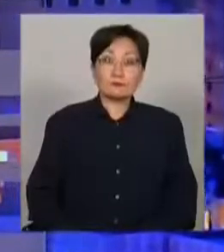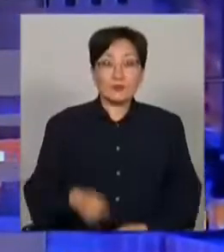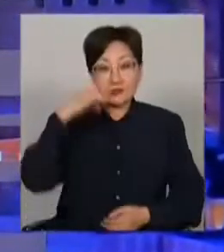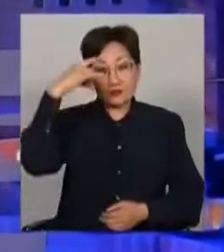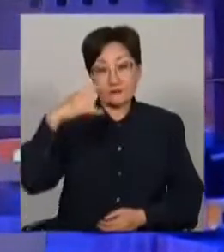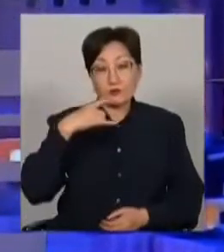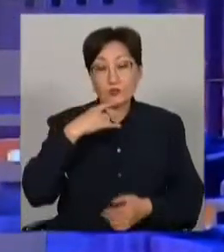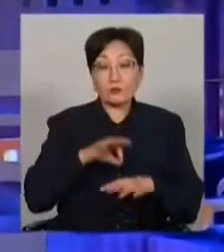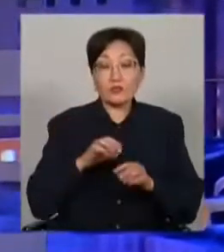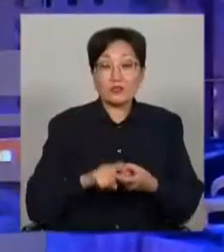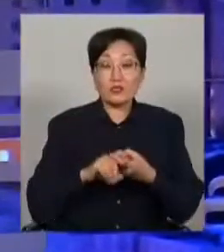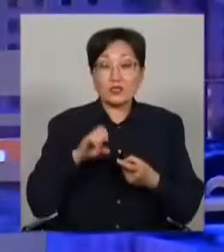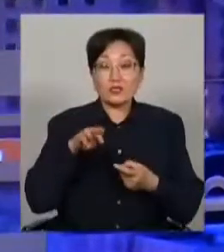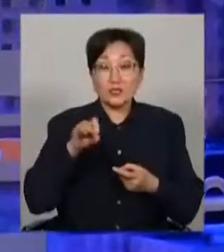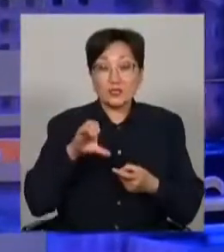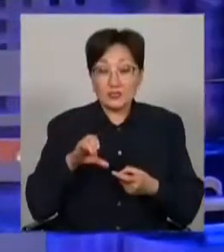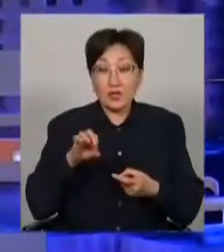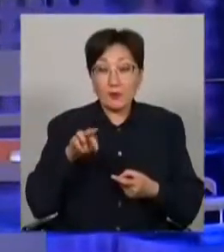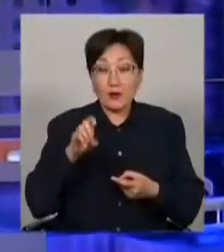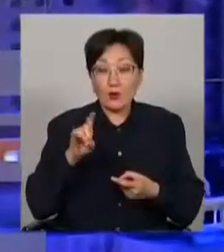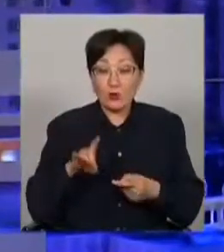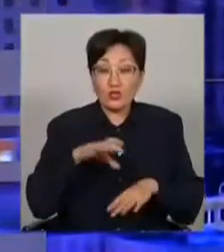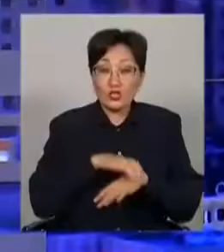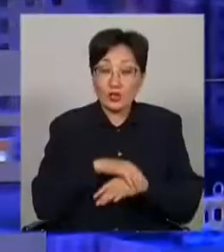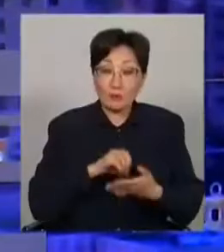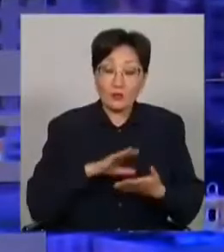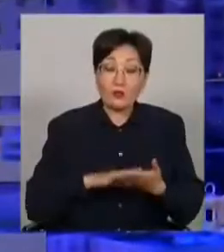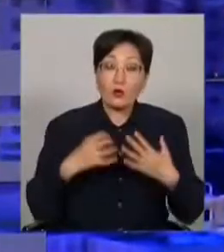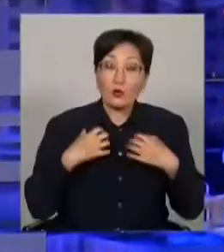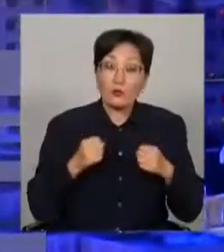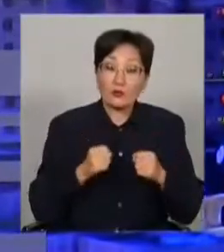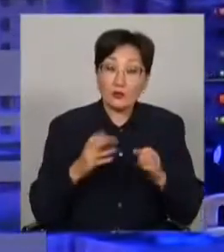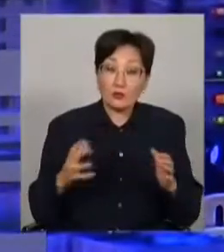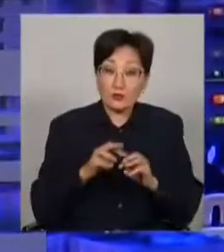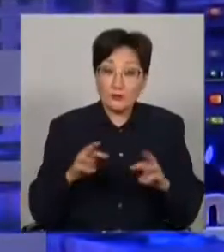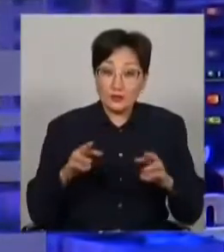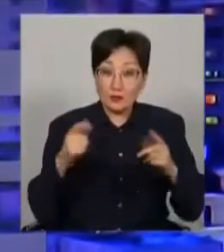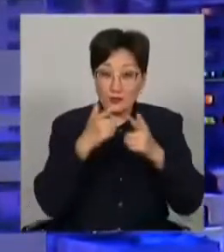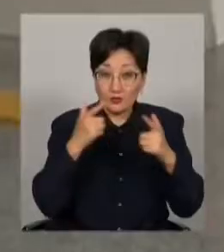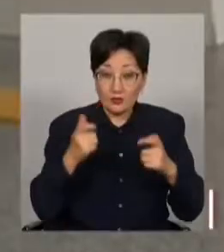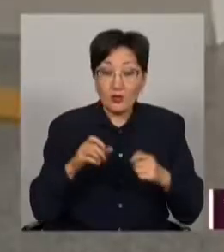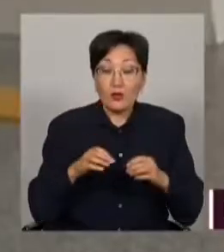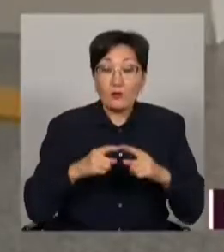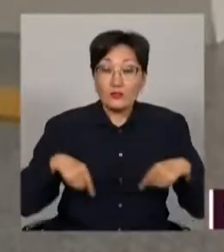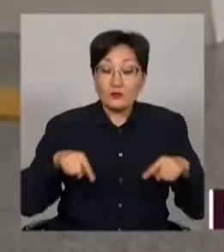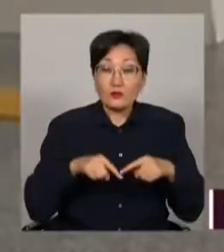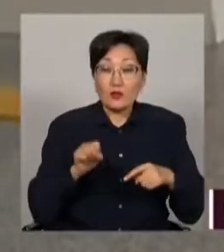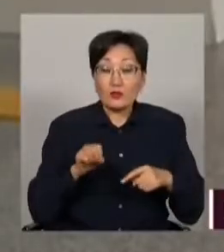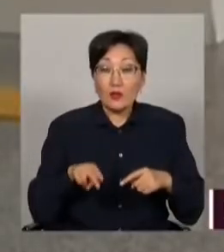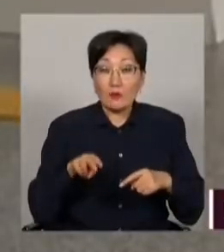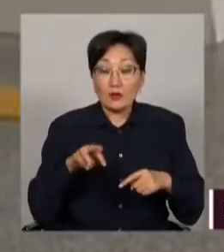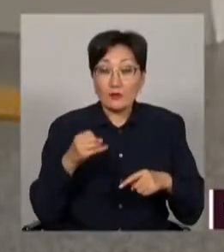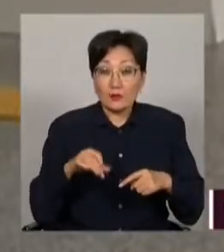Елімізде коронавирустың стелс омикрон штамы анықталды. Бұл туралы денсаулық сақтау министрлігі мәлімдеді. Ведомство сәуір мамыр